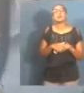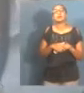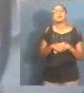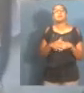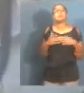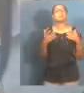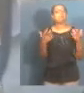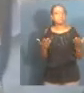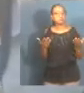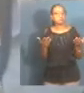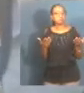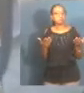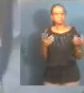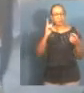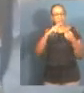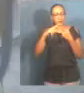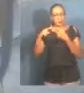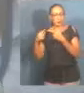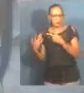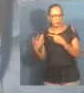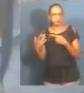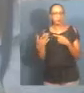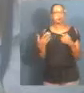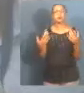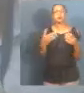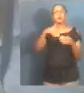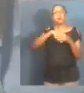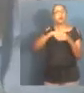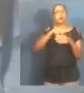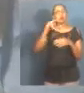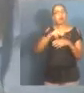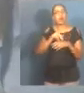Et lorsqu'on regarde ces différentes thématiques, ils relèvent de 2 catégories.